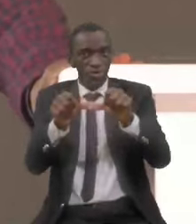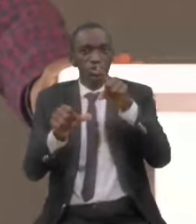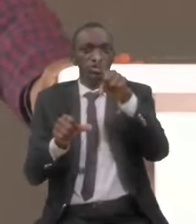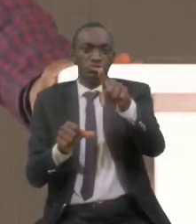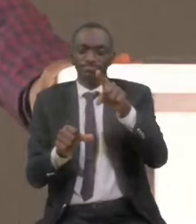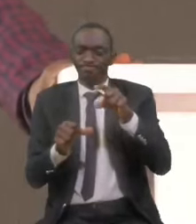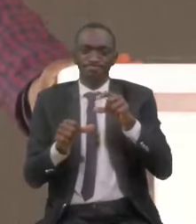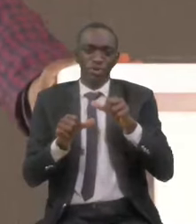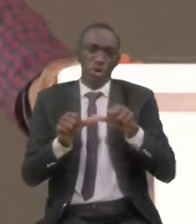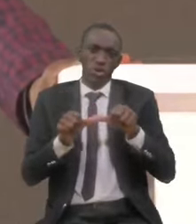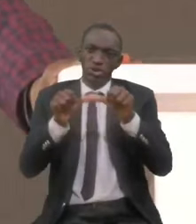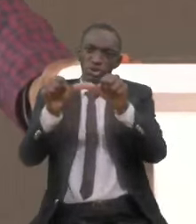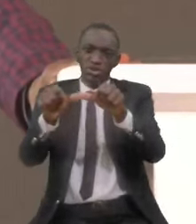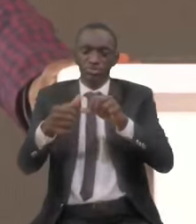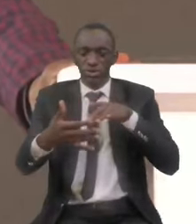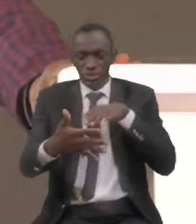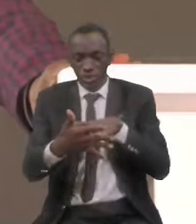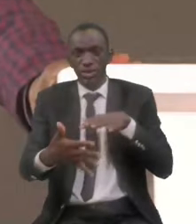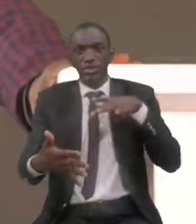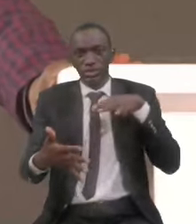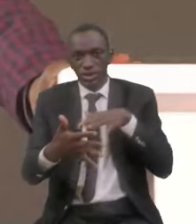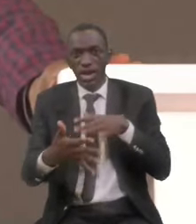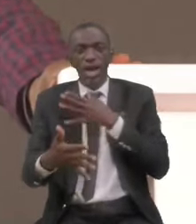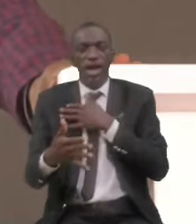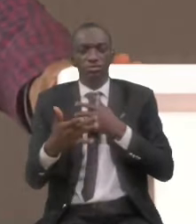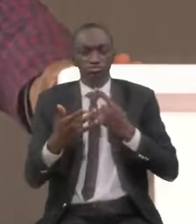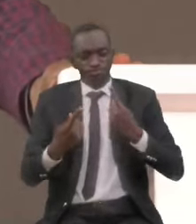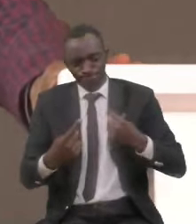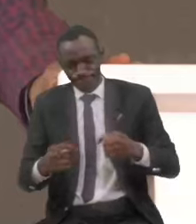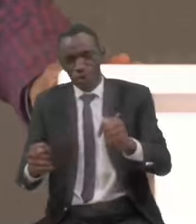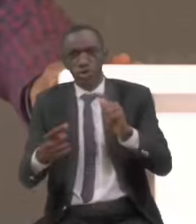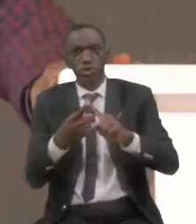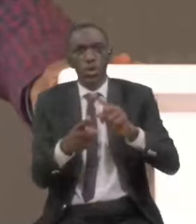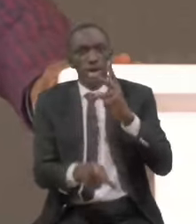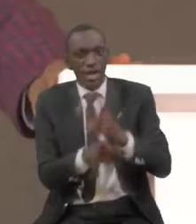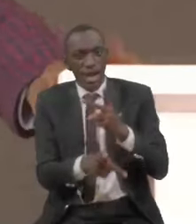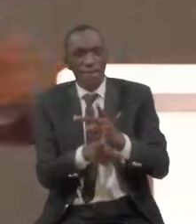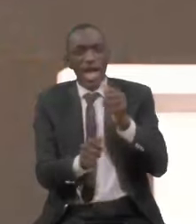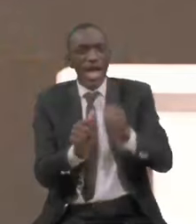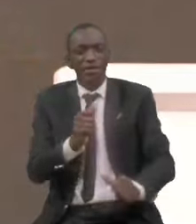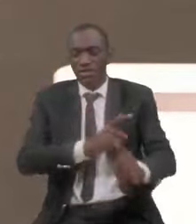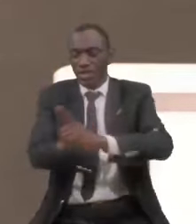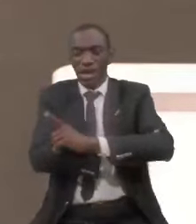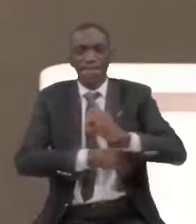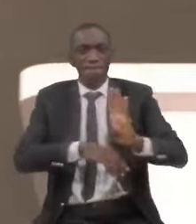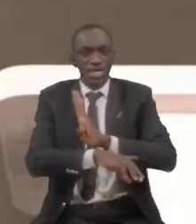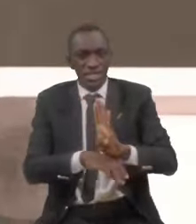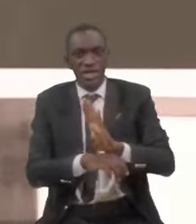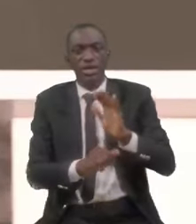et tu étudies, et tu t'efforces à être occupé chaque jour